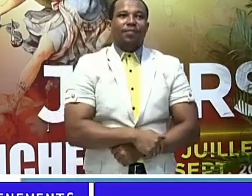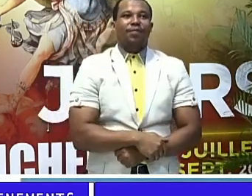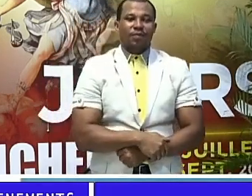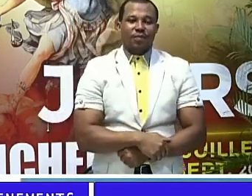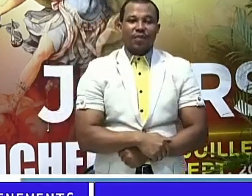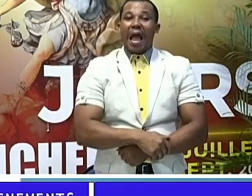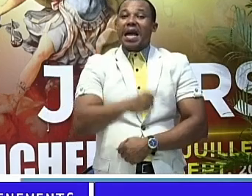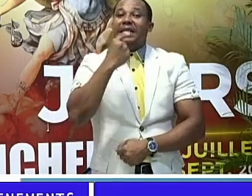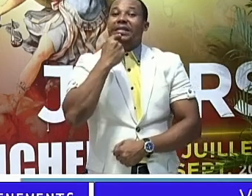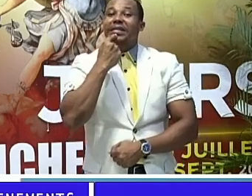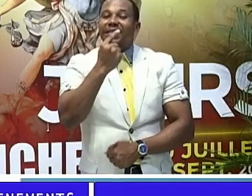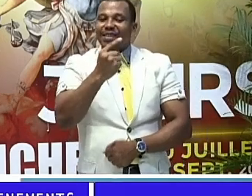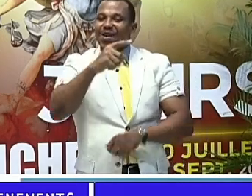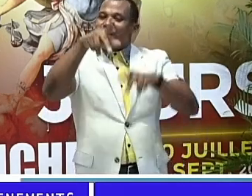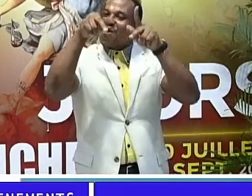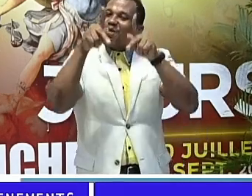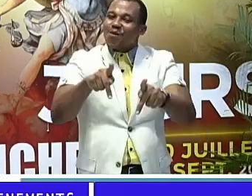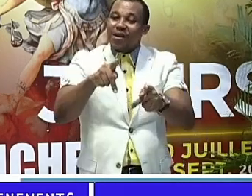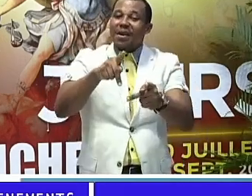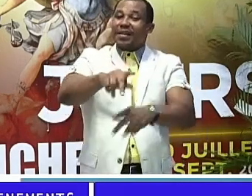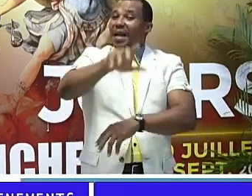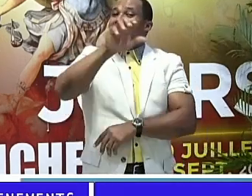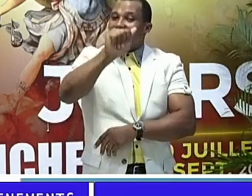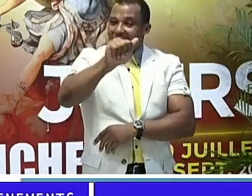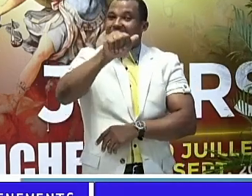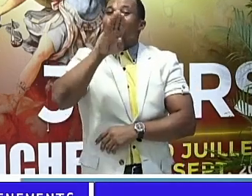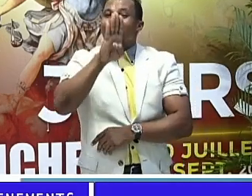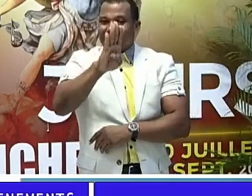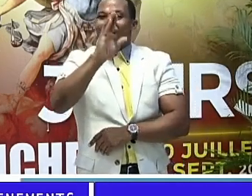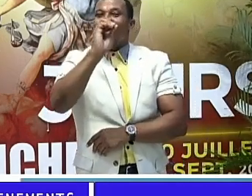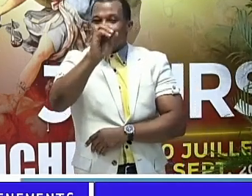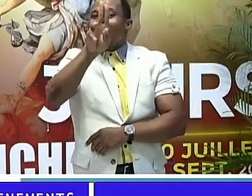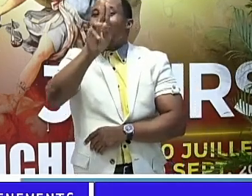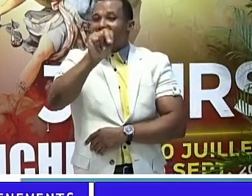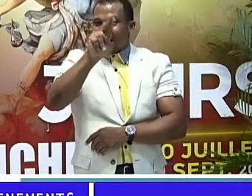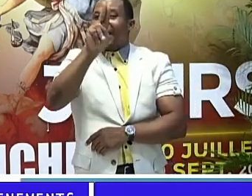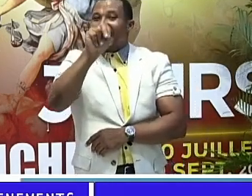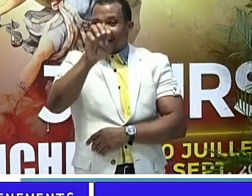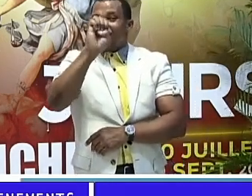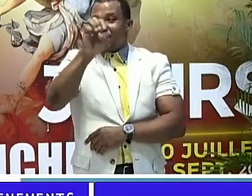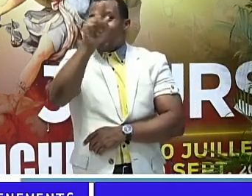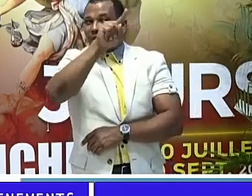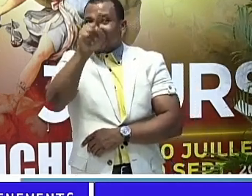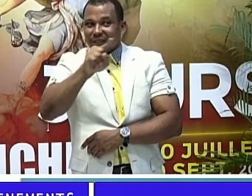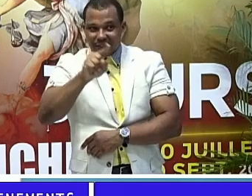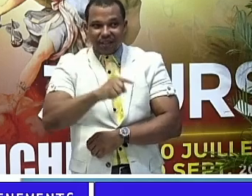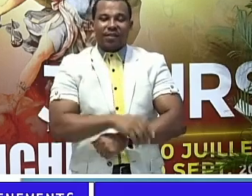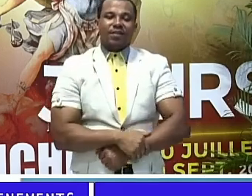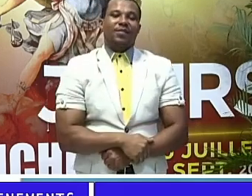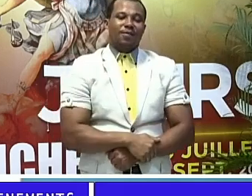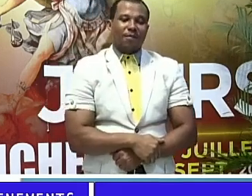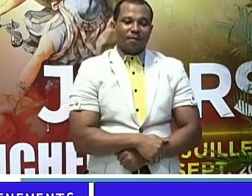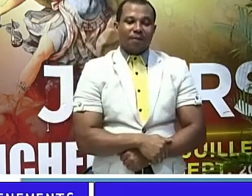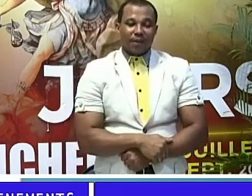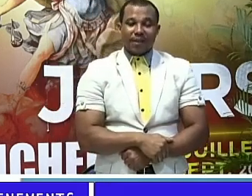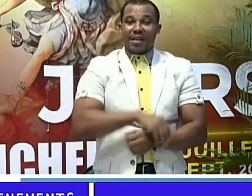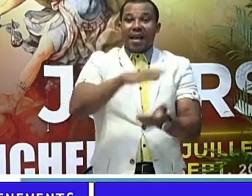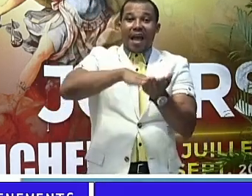abonner Radio Télé Petite Marie. Faut maxim yo, Radio Télé Petite Marie, c'est pi gros